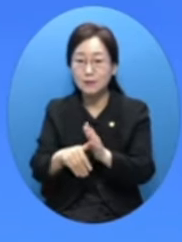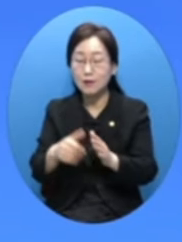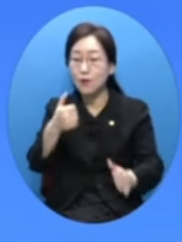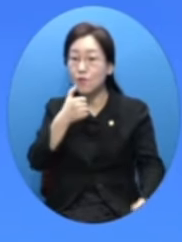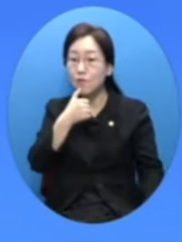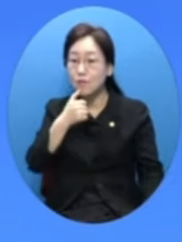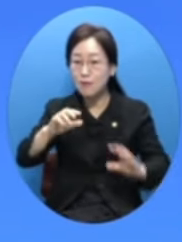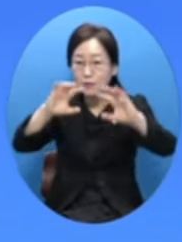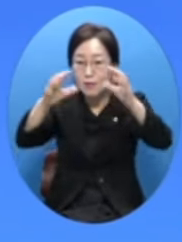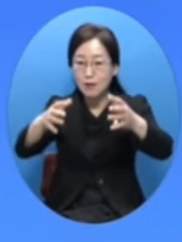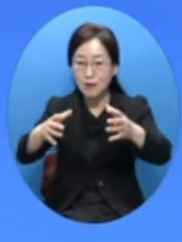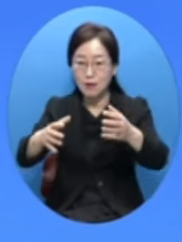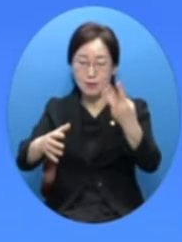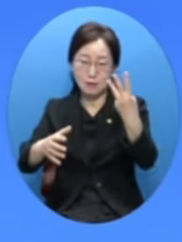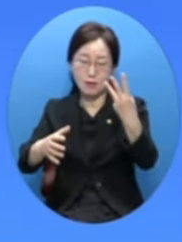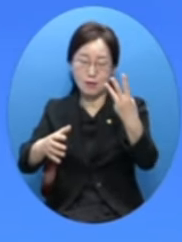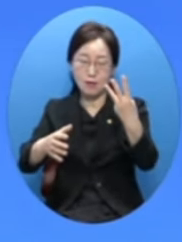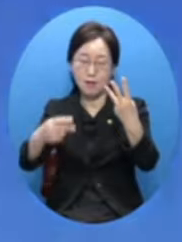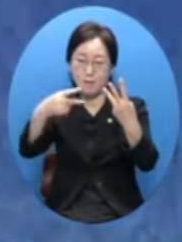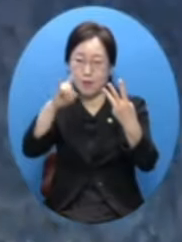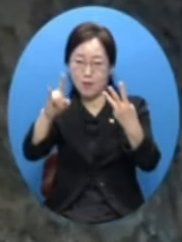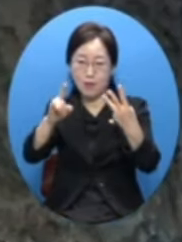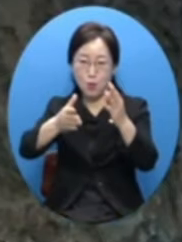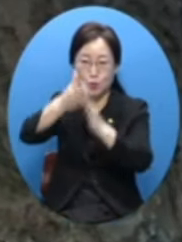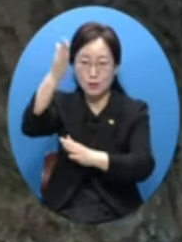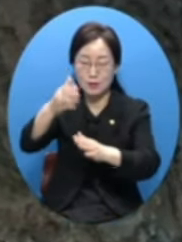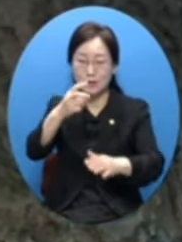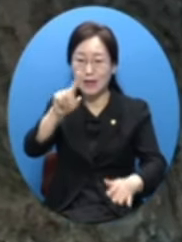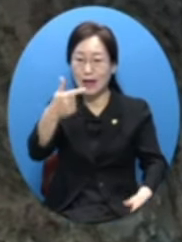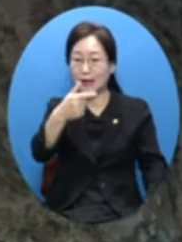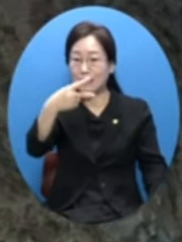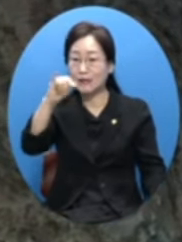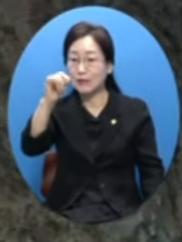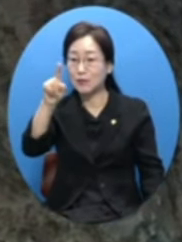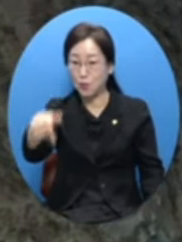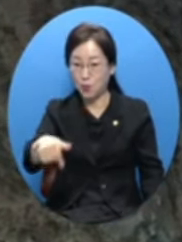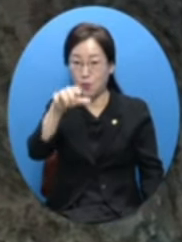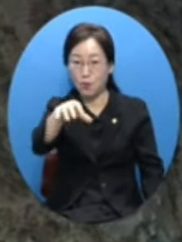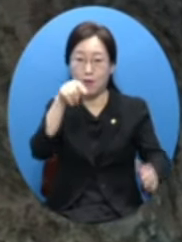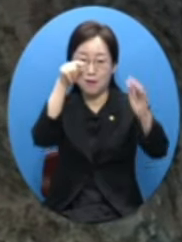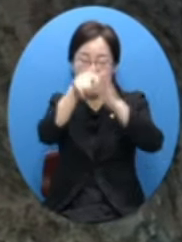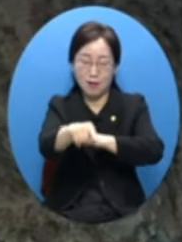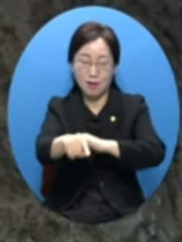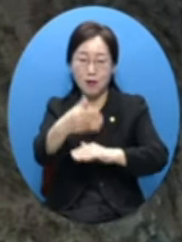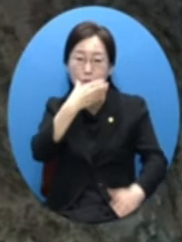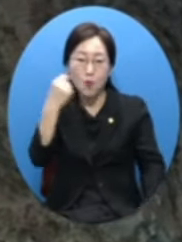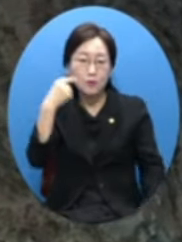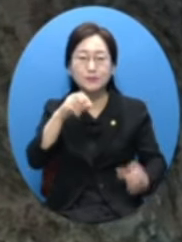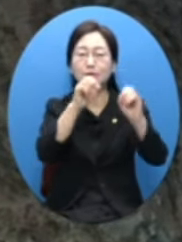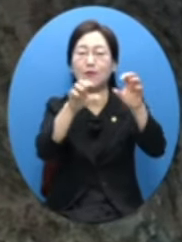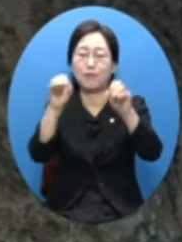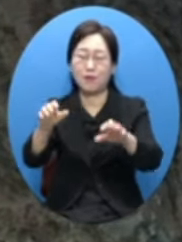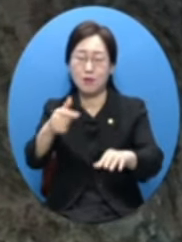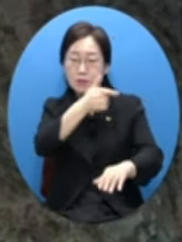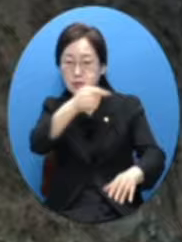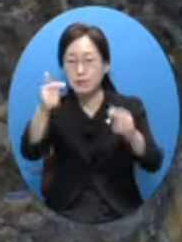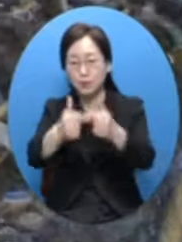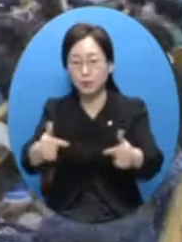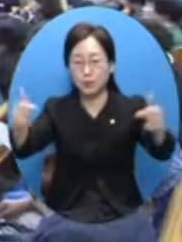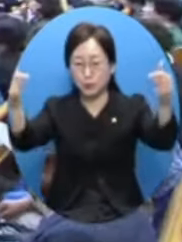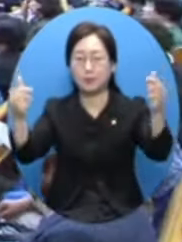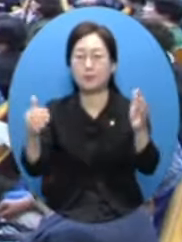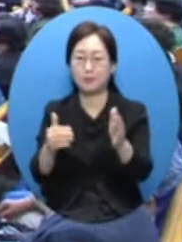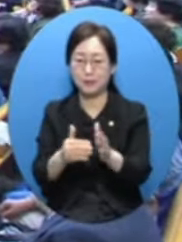제국의 3대 도시인 안디옥에 가서 복음을 전하게 되었고 그곳에 큰 붕이 일어났습니다.